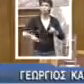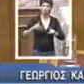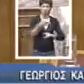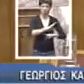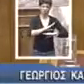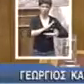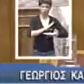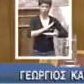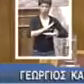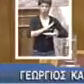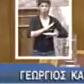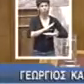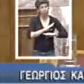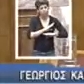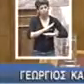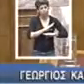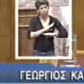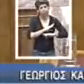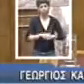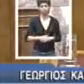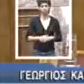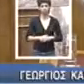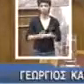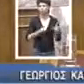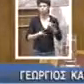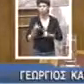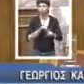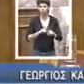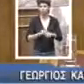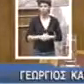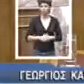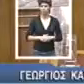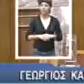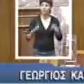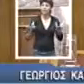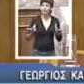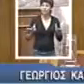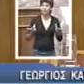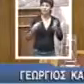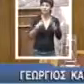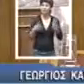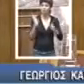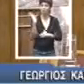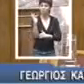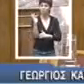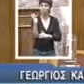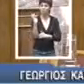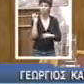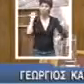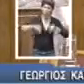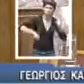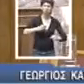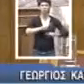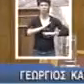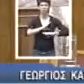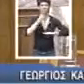πατρίδα? Η μέγιστη αγκαρία. Γιατί γράψαμε το έπος του 40? Γιατί ήταν εντελώς